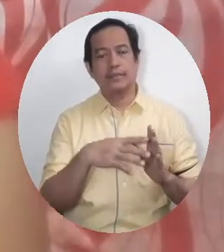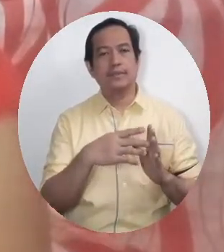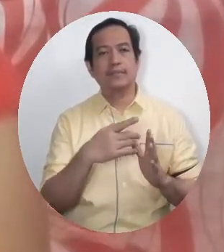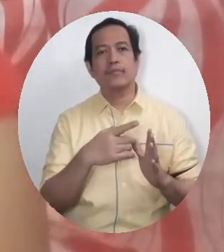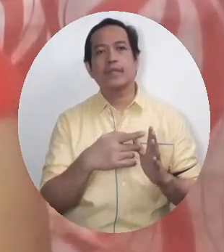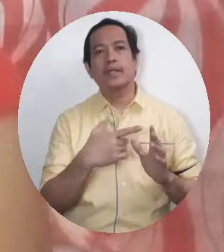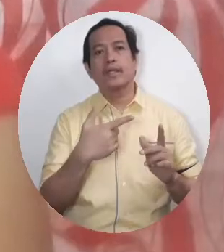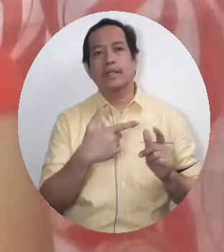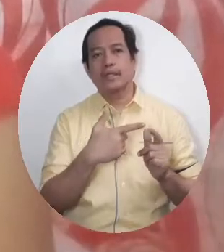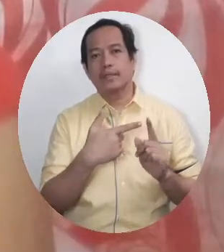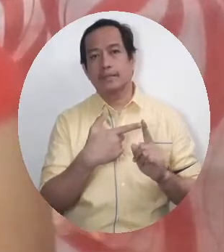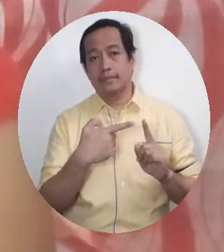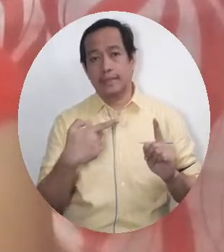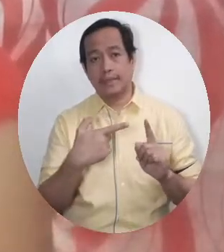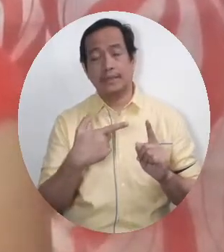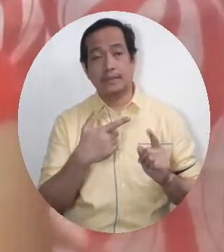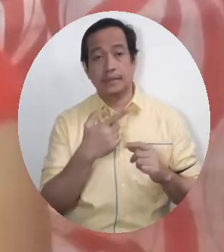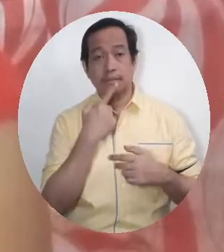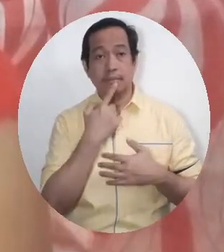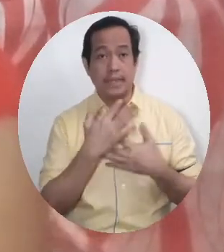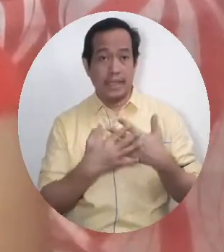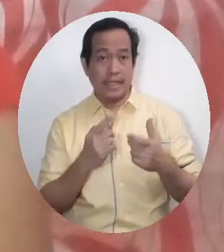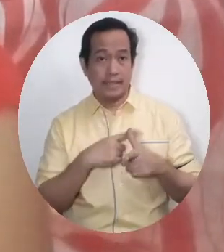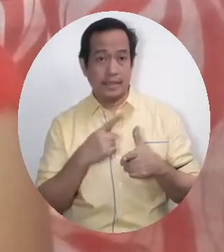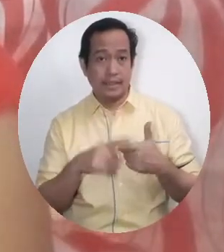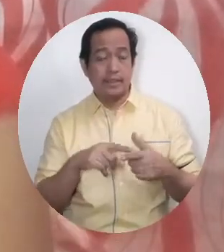ng dugo dun. Tapos sa pangatlo,